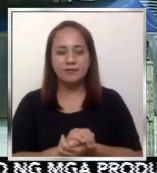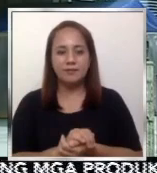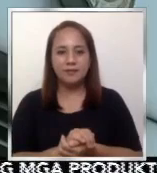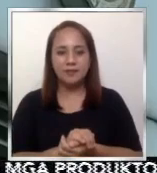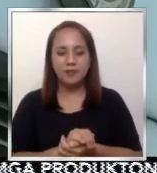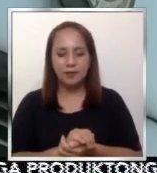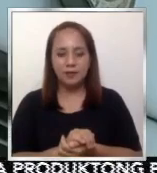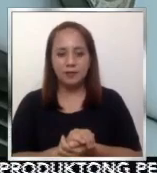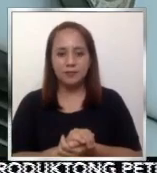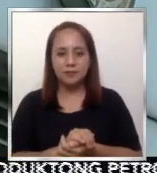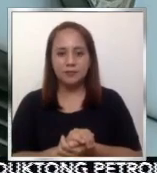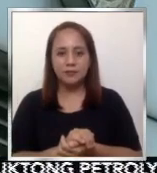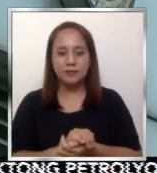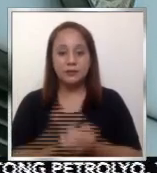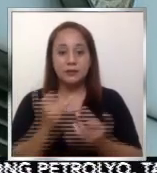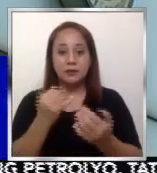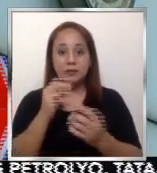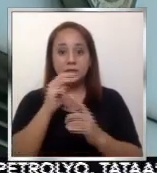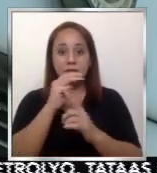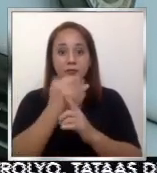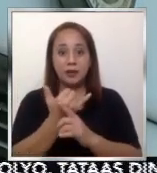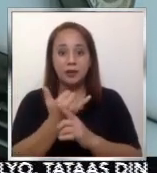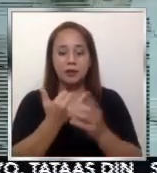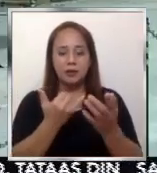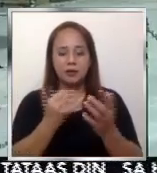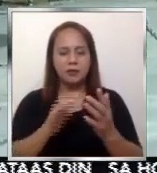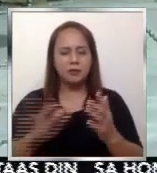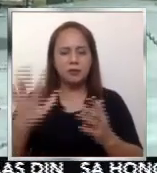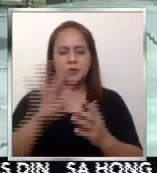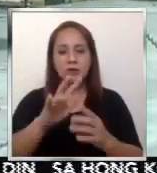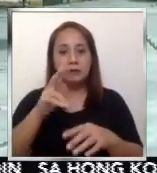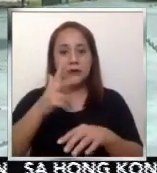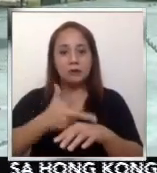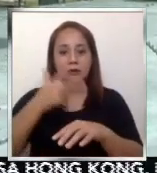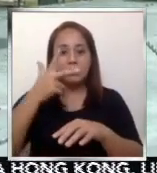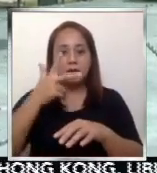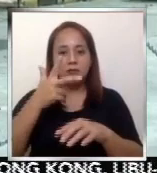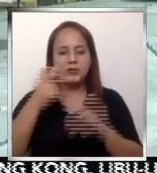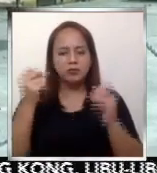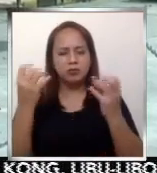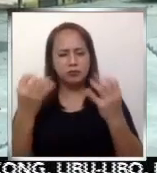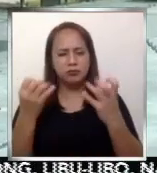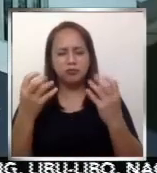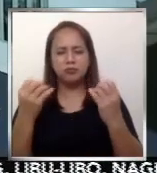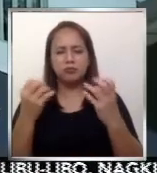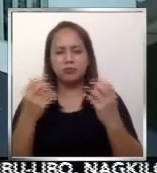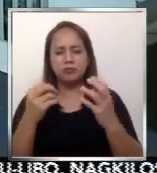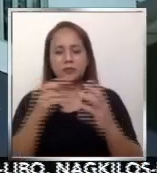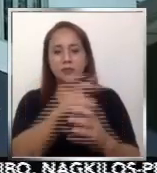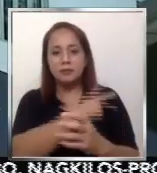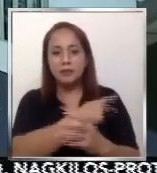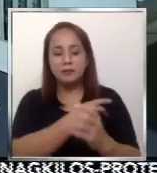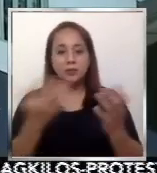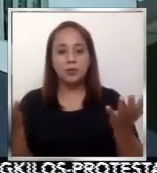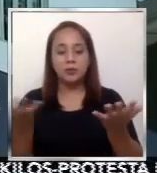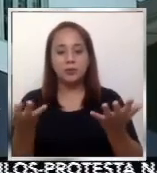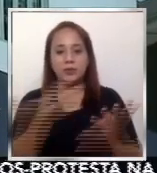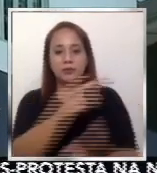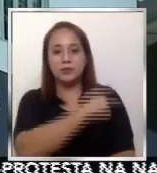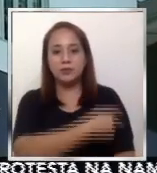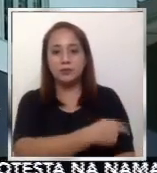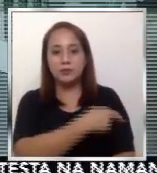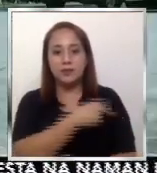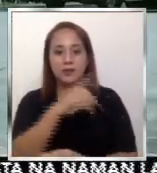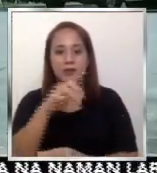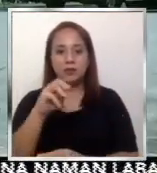Nitong Mayo, umabot sa puntong higit sa triple ng kapasidad ng Novaliches District Hospital ang bilang ng mga pasyenteng na-confine